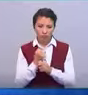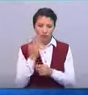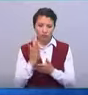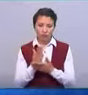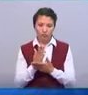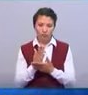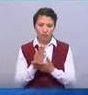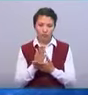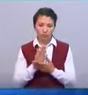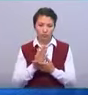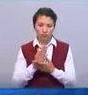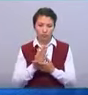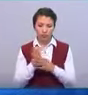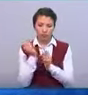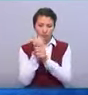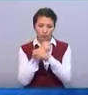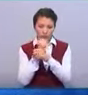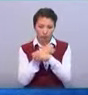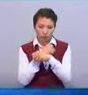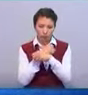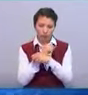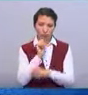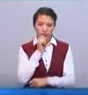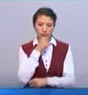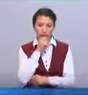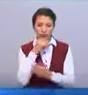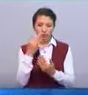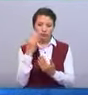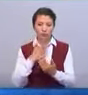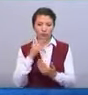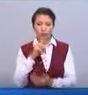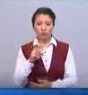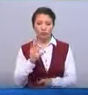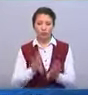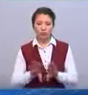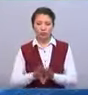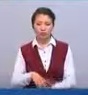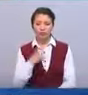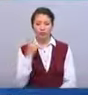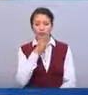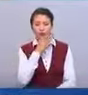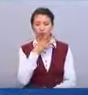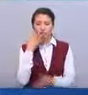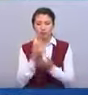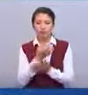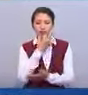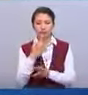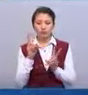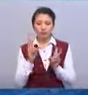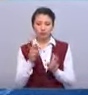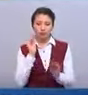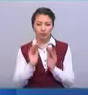жерде түйе бұл бабалар рухы деген сияқты. Бірінші кезеңде қатысушылар еркін тақырыптағы